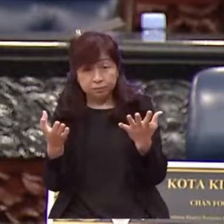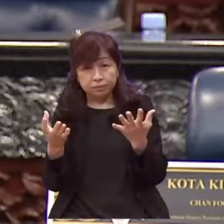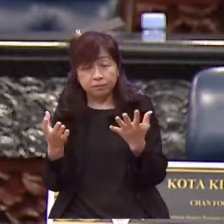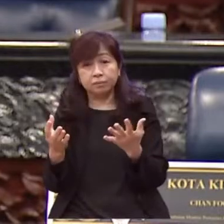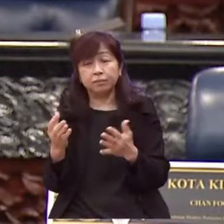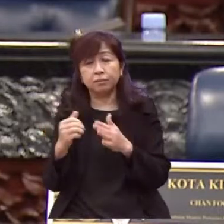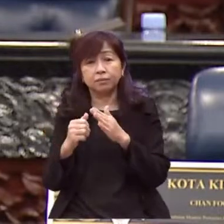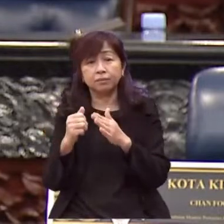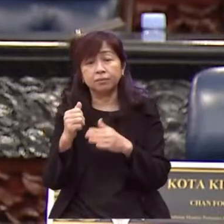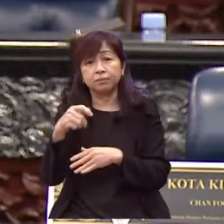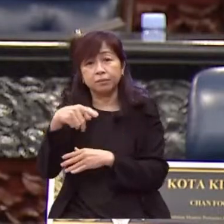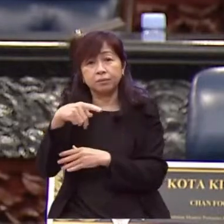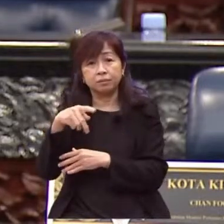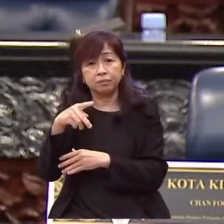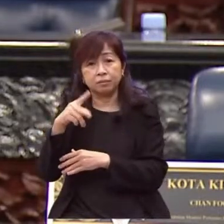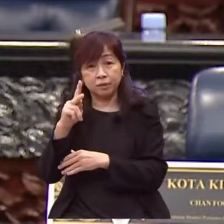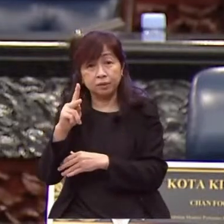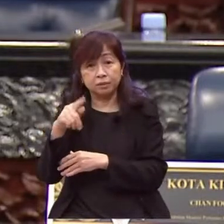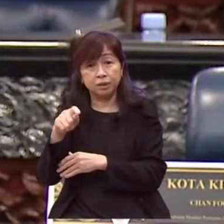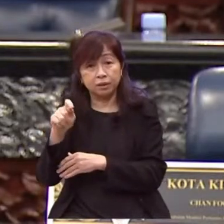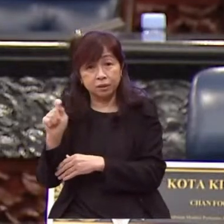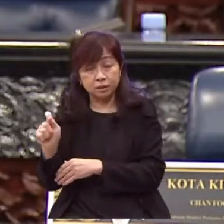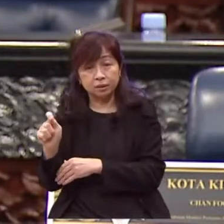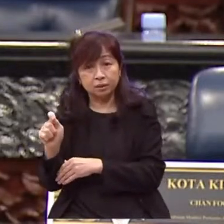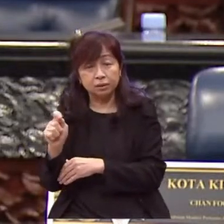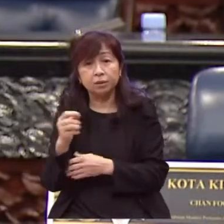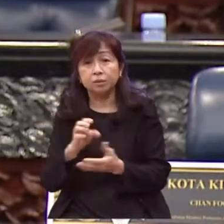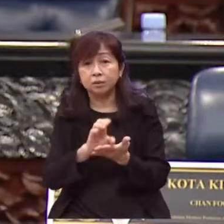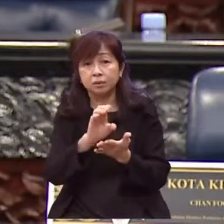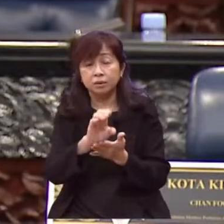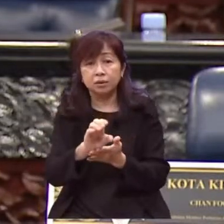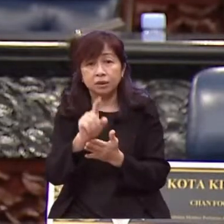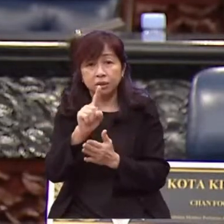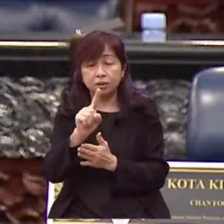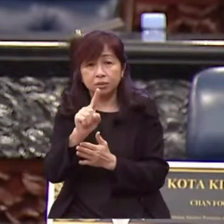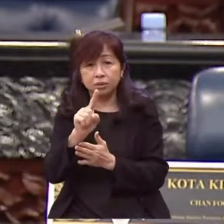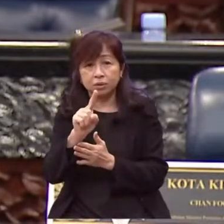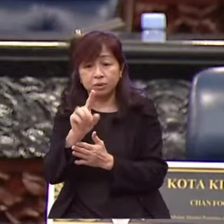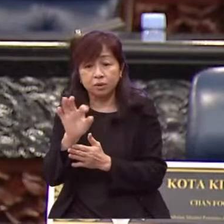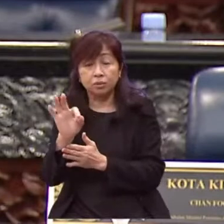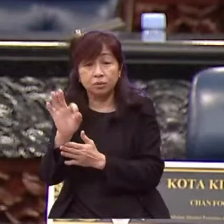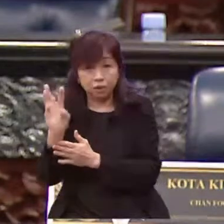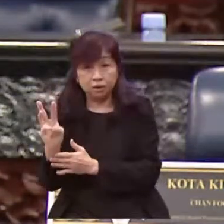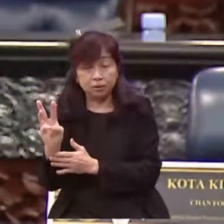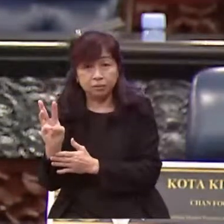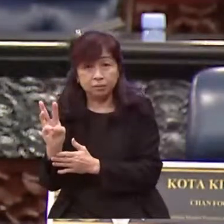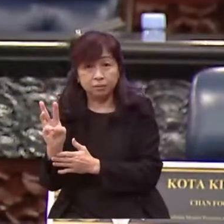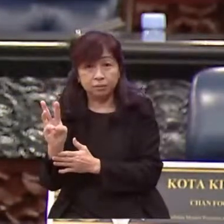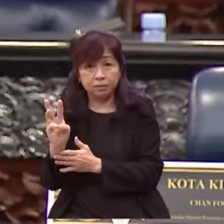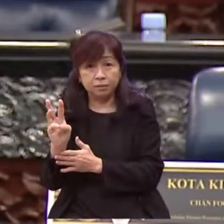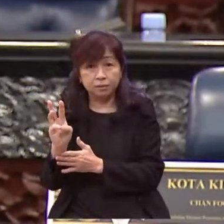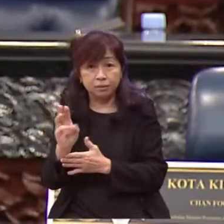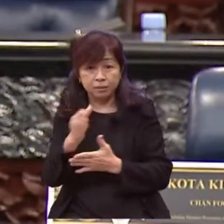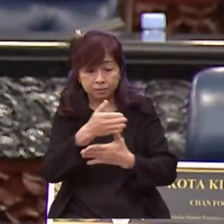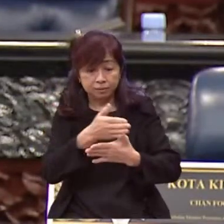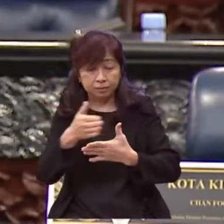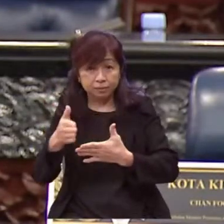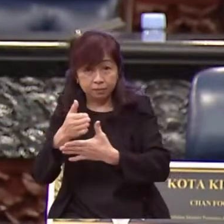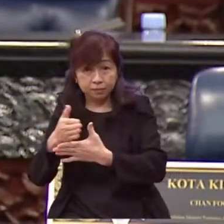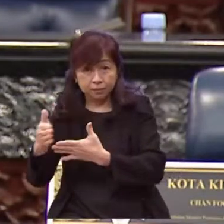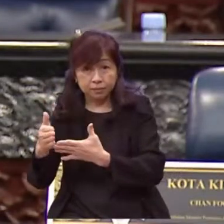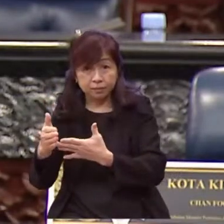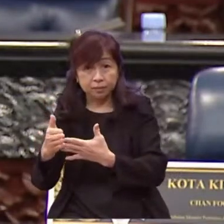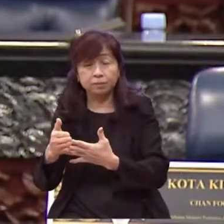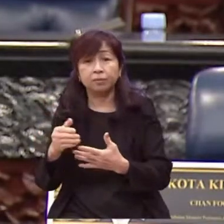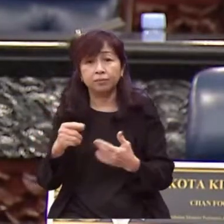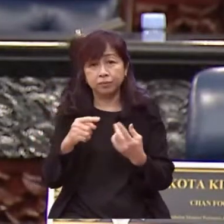kepiketik kita telah sediakan penjawatan sebanyak 166 yang mana dibagikan kepada dua kategori